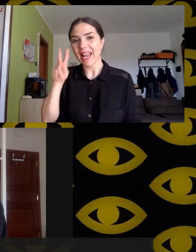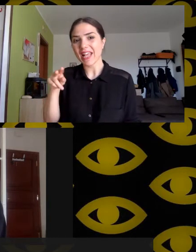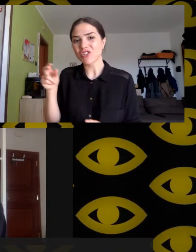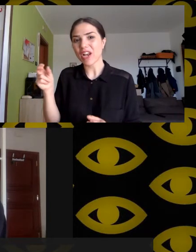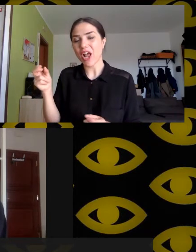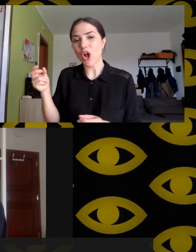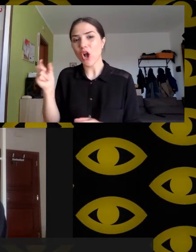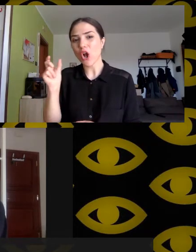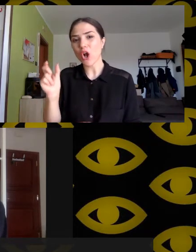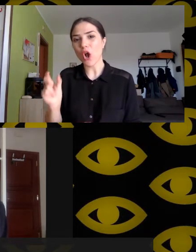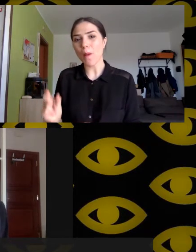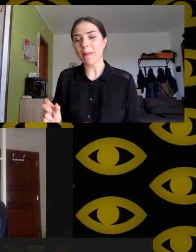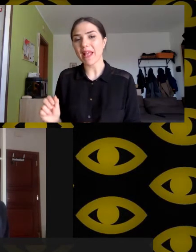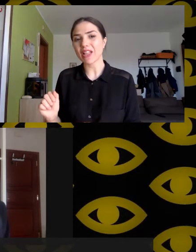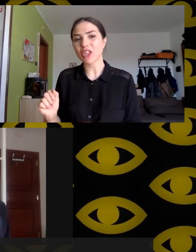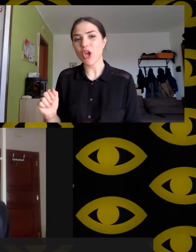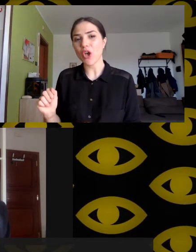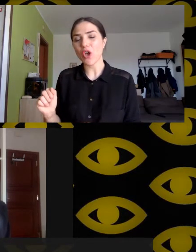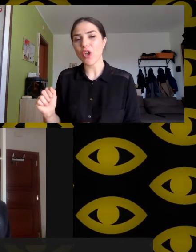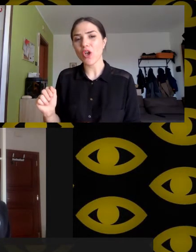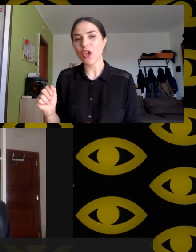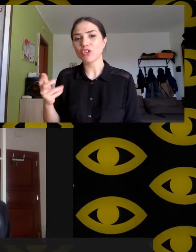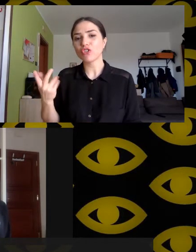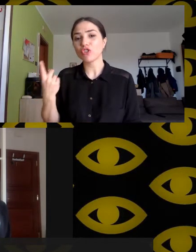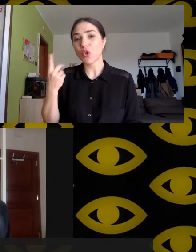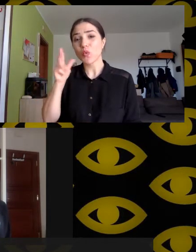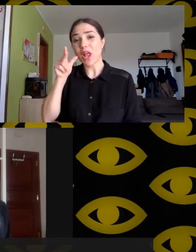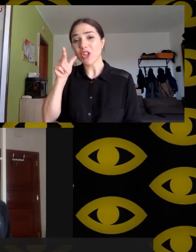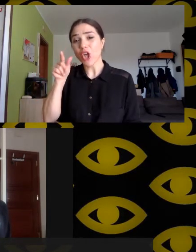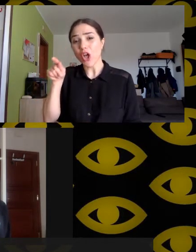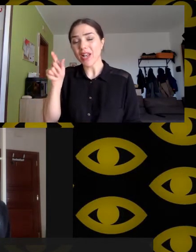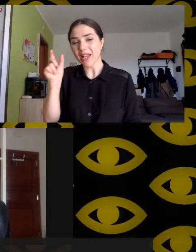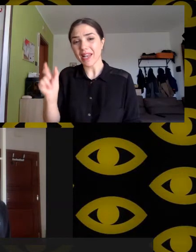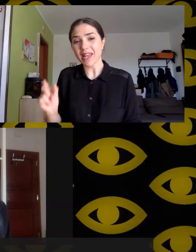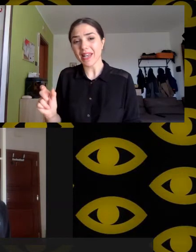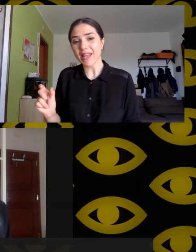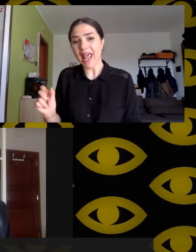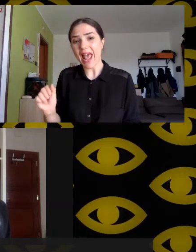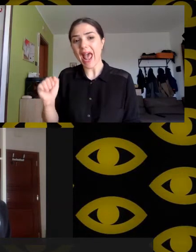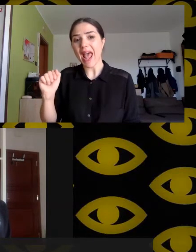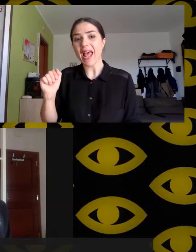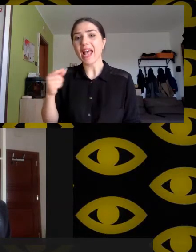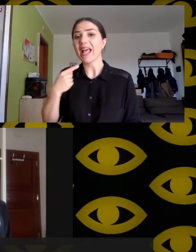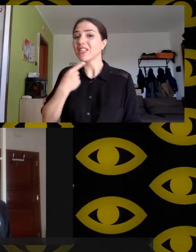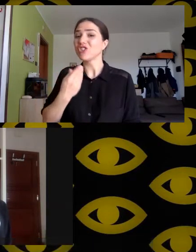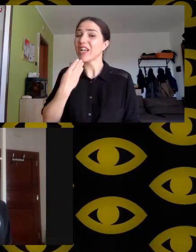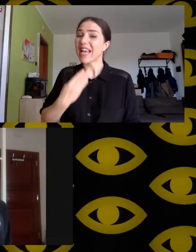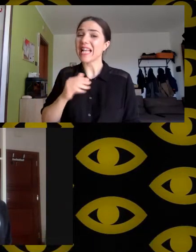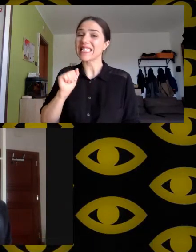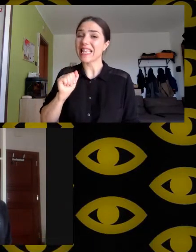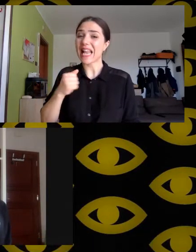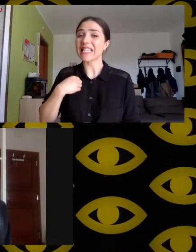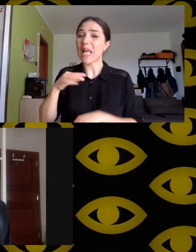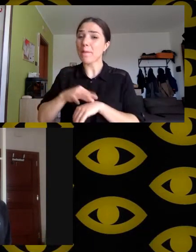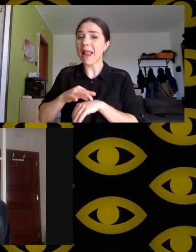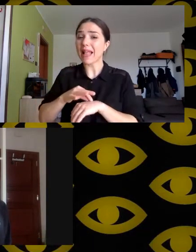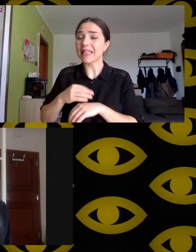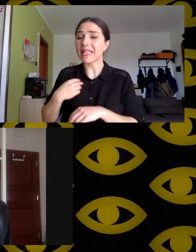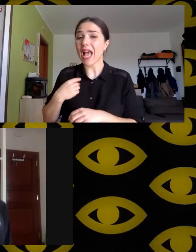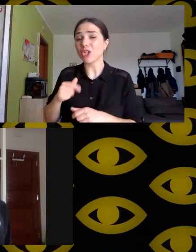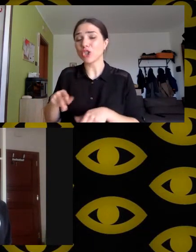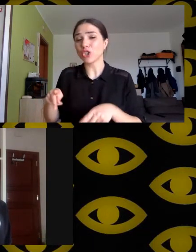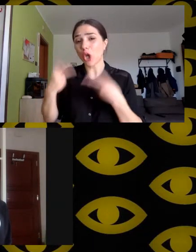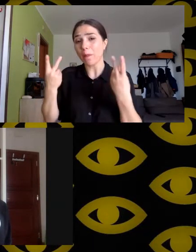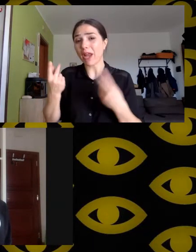ho la malattia diagnosticata da poco e avevo bisogno di sentire quello che hai detto. Quindi